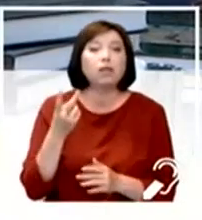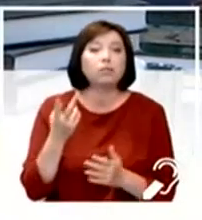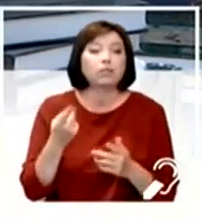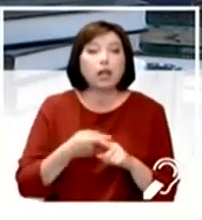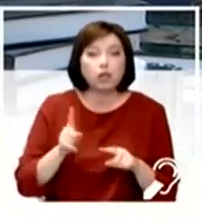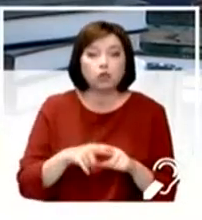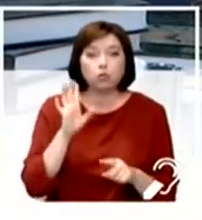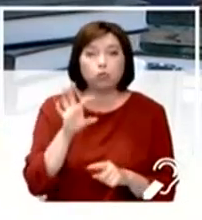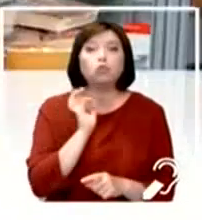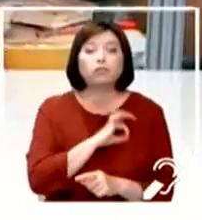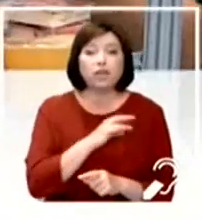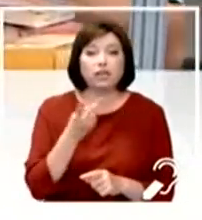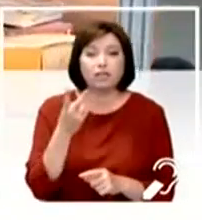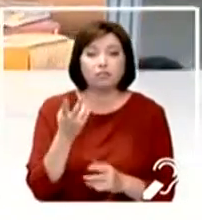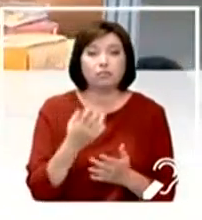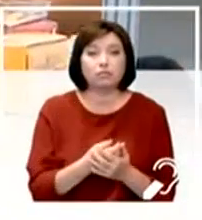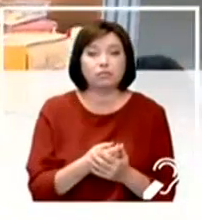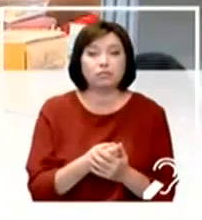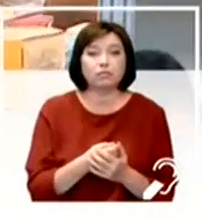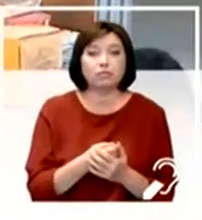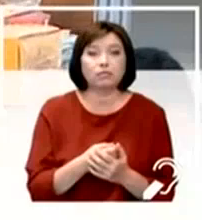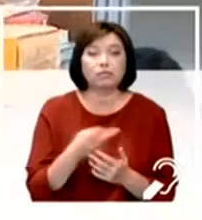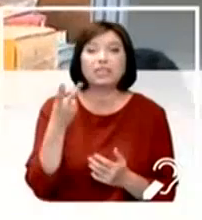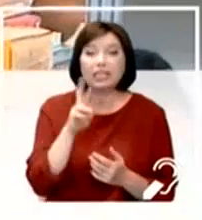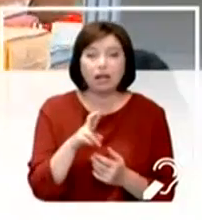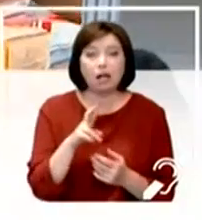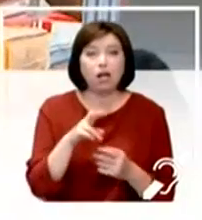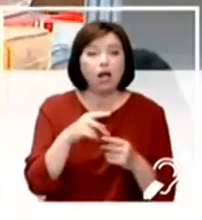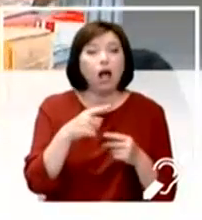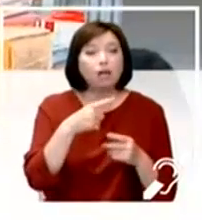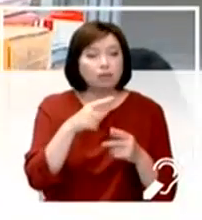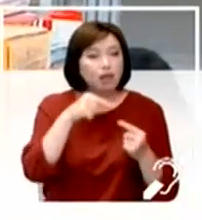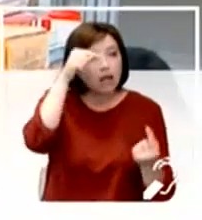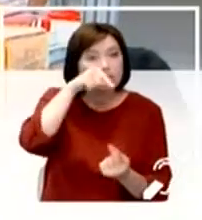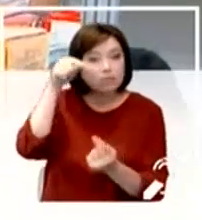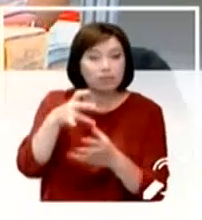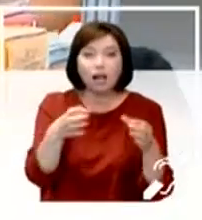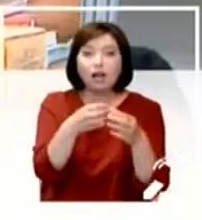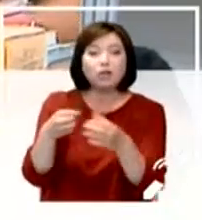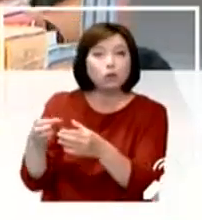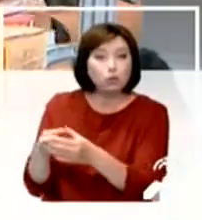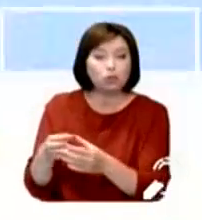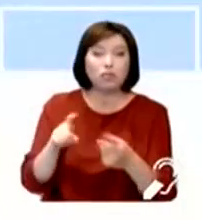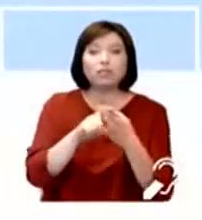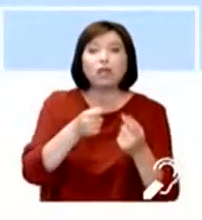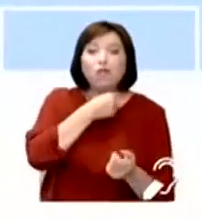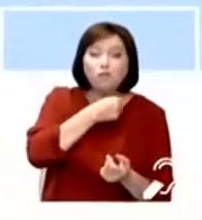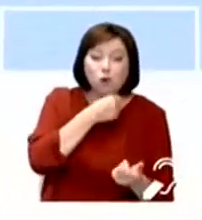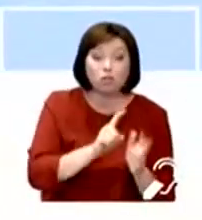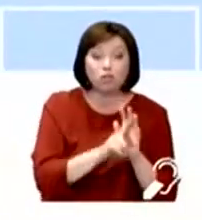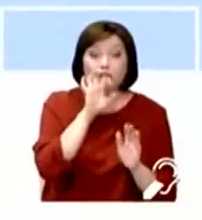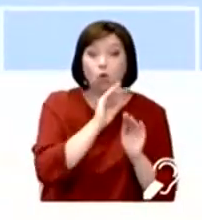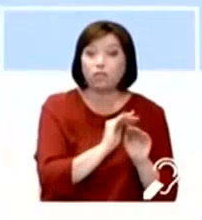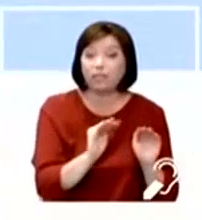sau colecțiile de cărți adresate anumitor grupuri, anumitor categorii de vârstă, începând de la